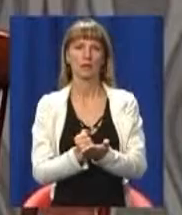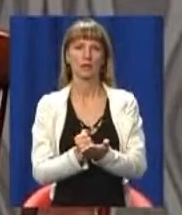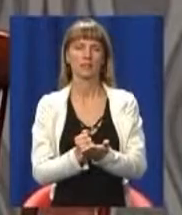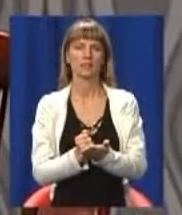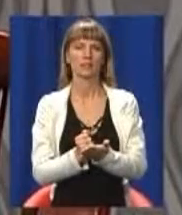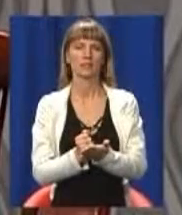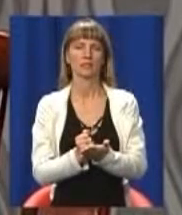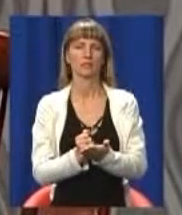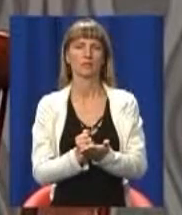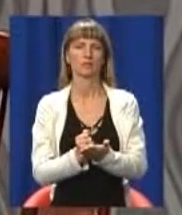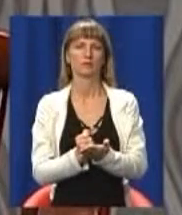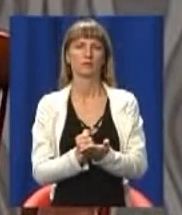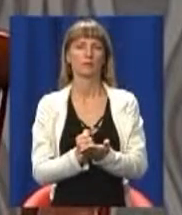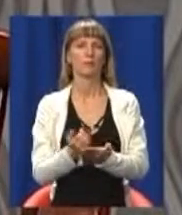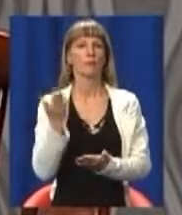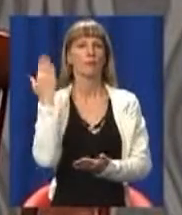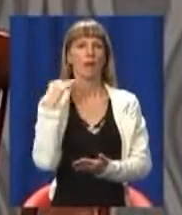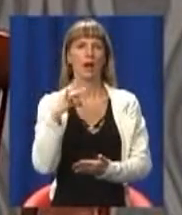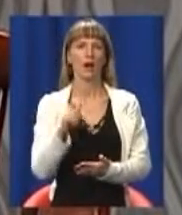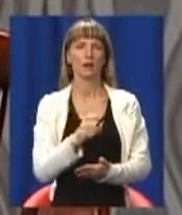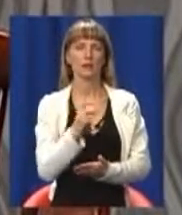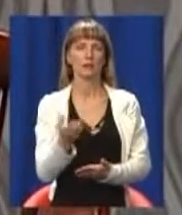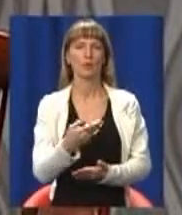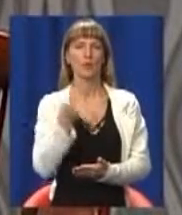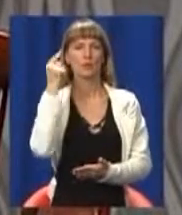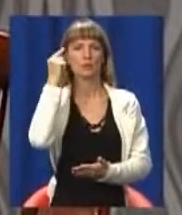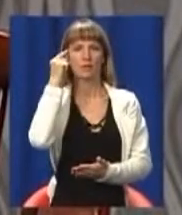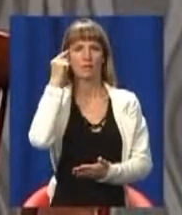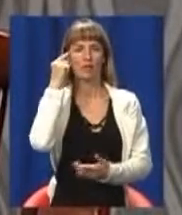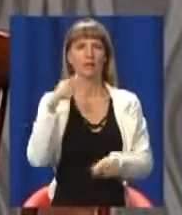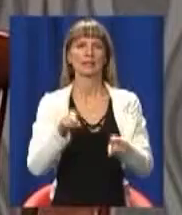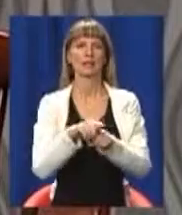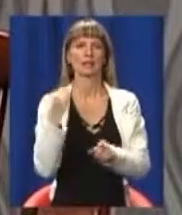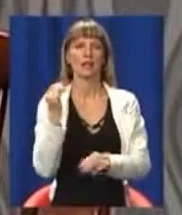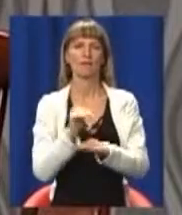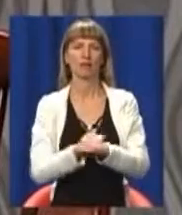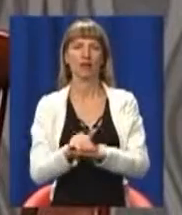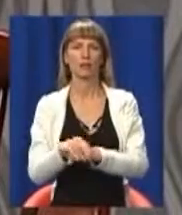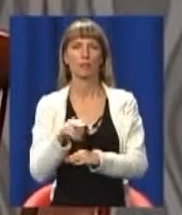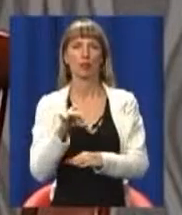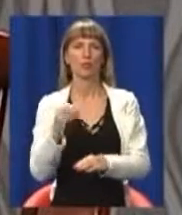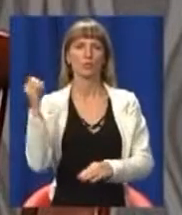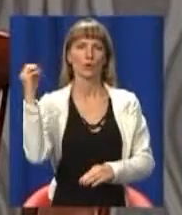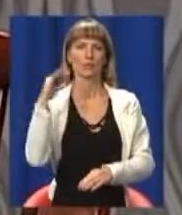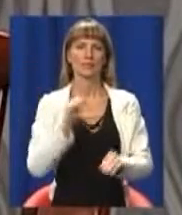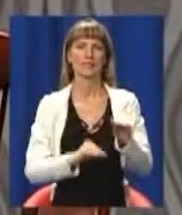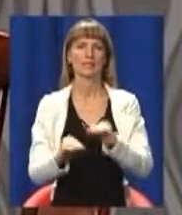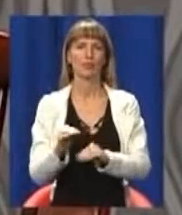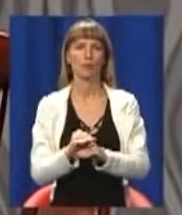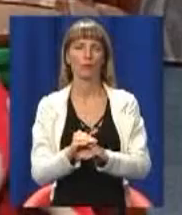так. Минулого разу ми дізнавалися такі цікаві факти про сонячну